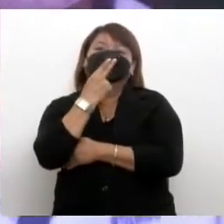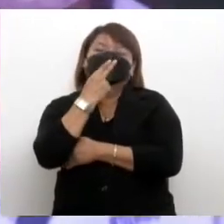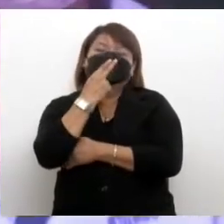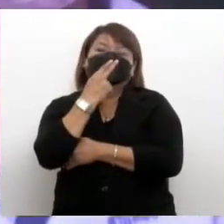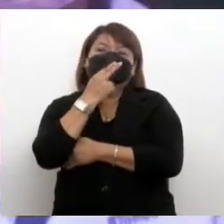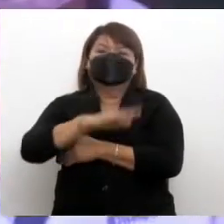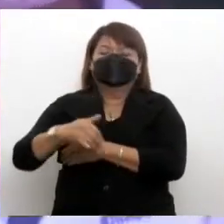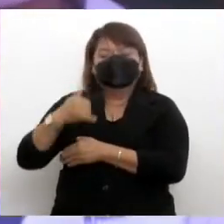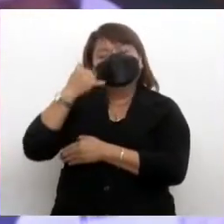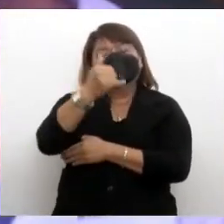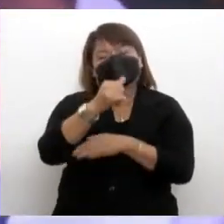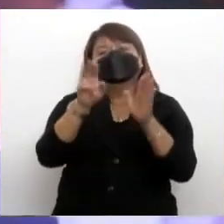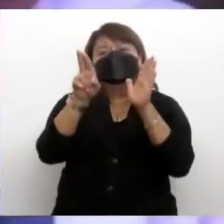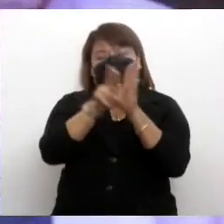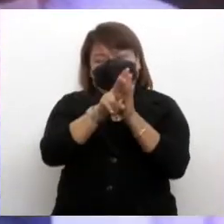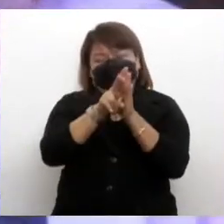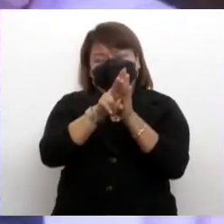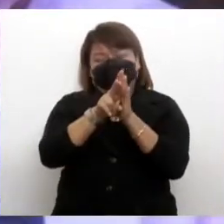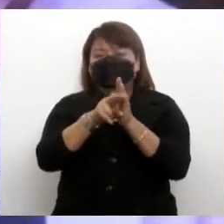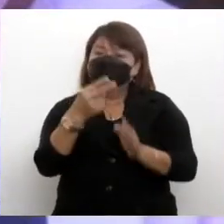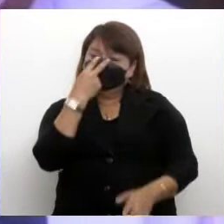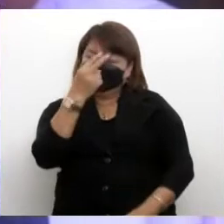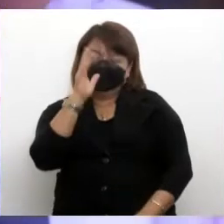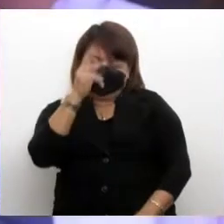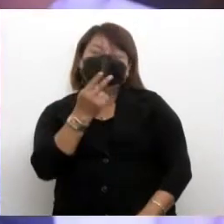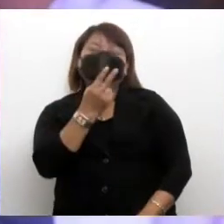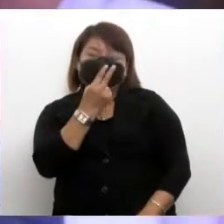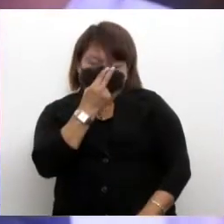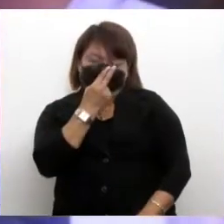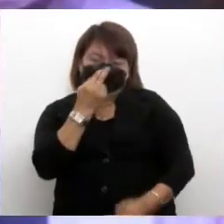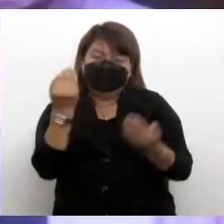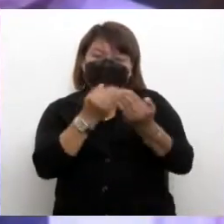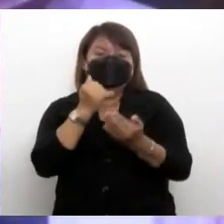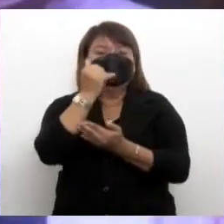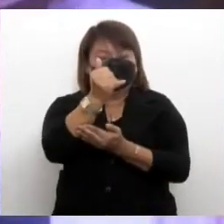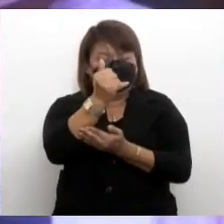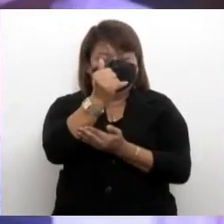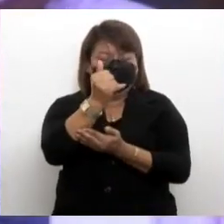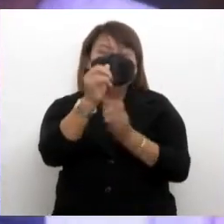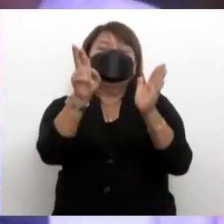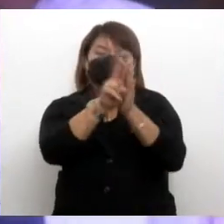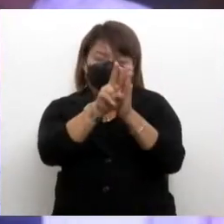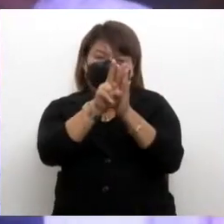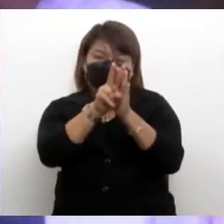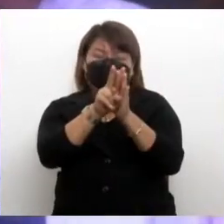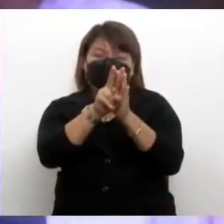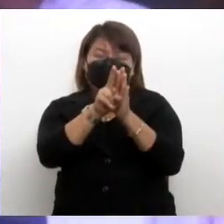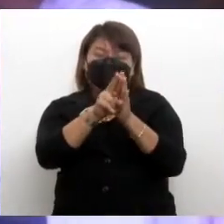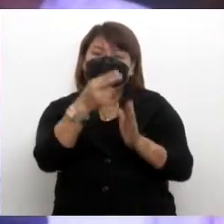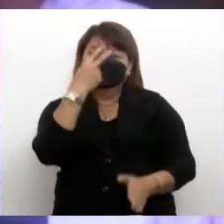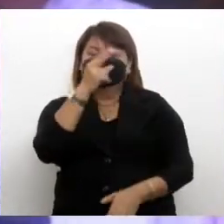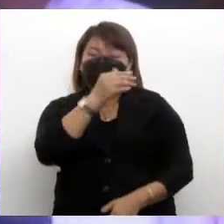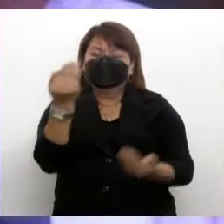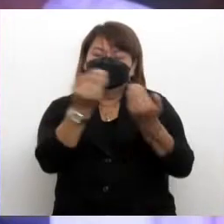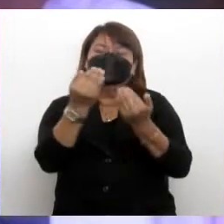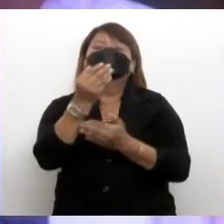าเขาเห็นสูบเขาจะวิ่งเข้ามาหาแล้วเขาจะยึดบุหรี่จะไม่ให้สูบเลยก็เห็นเขามาห้ามแล้วก็เ